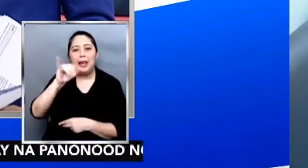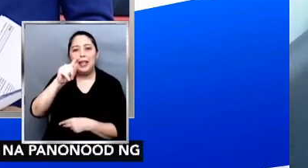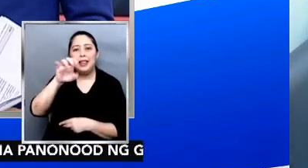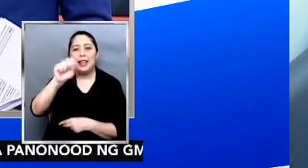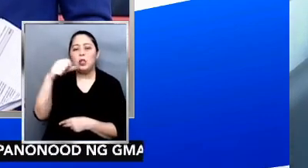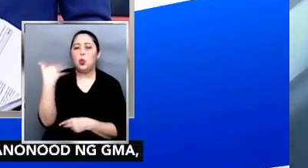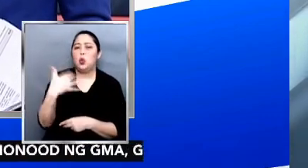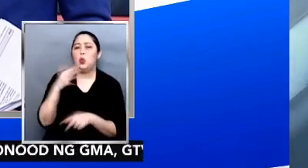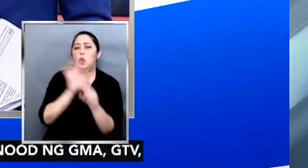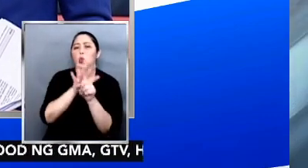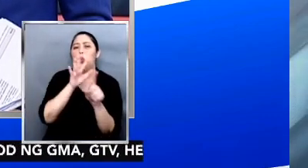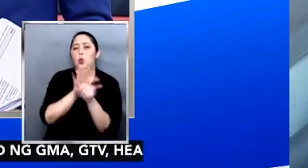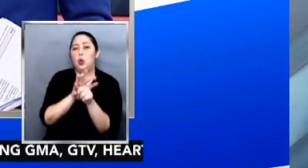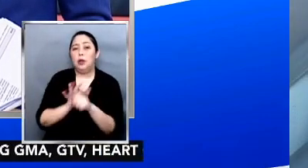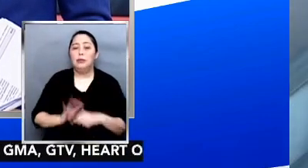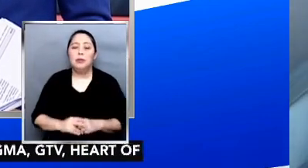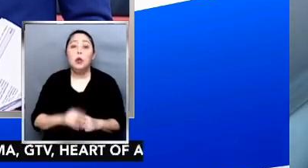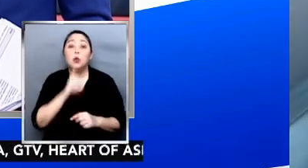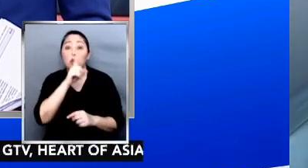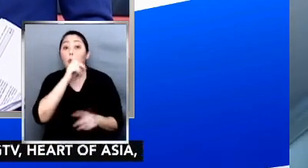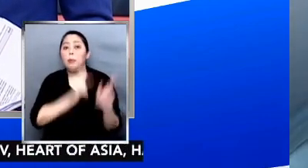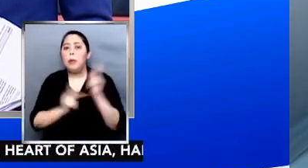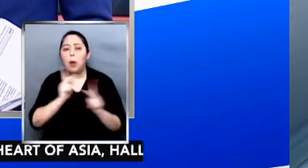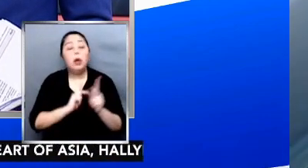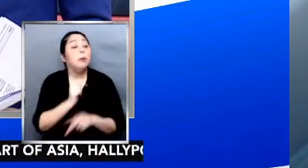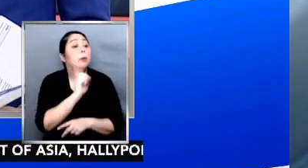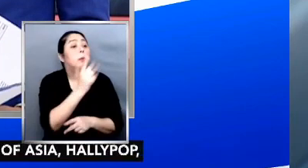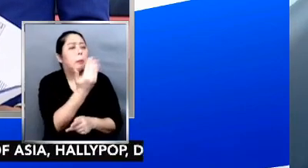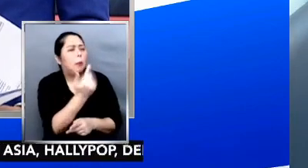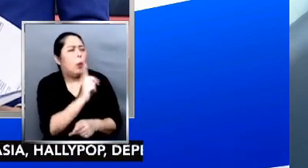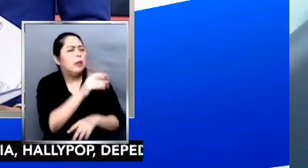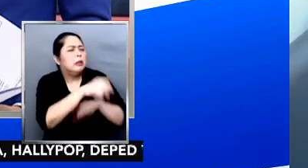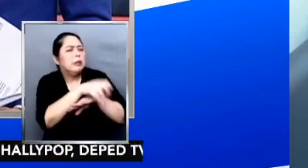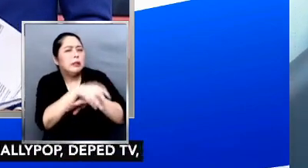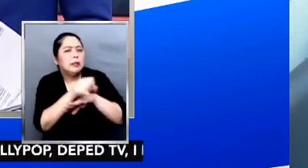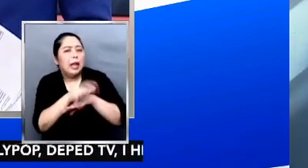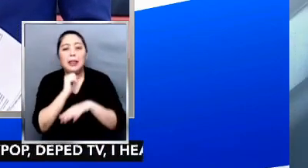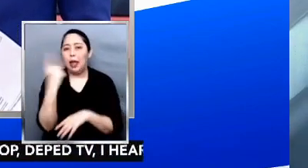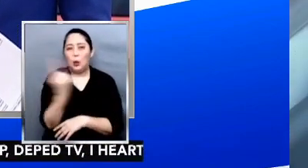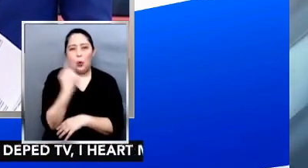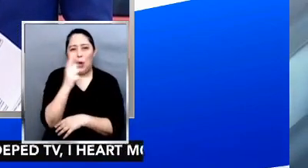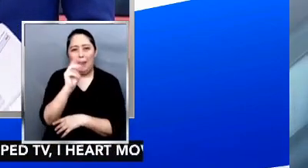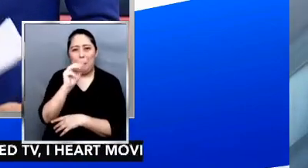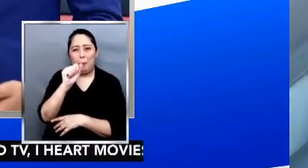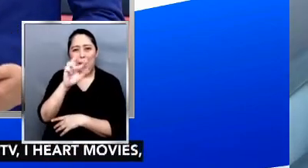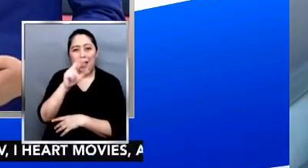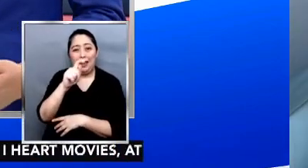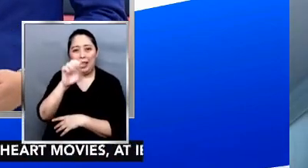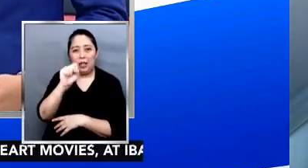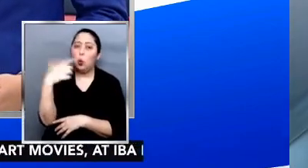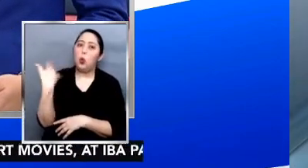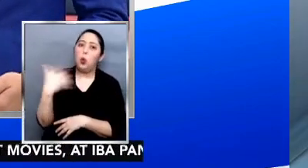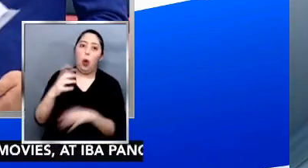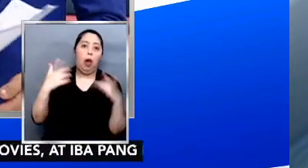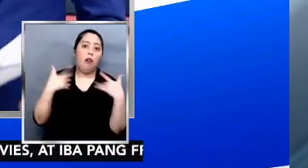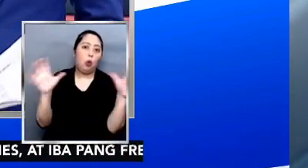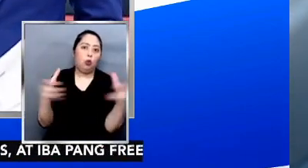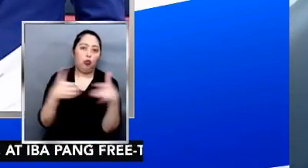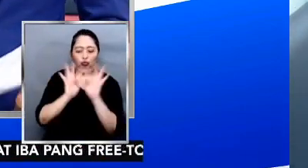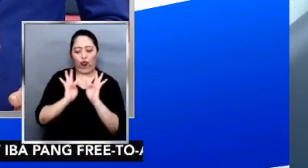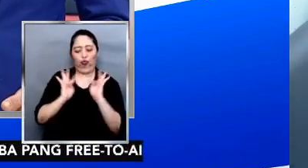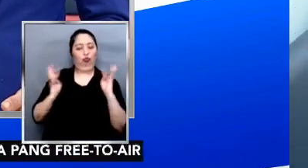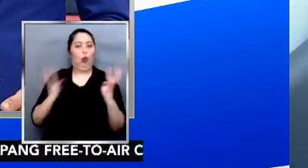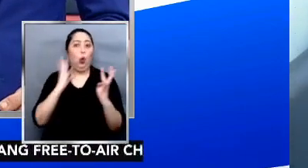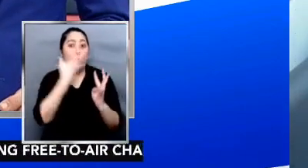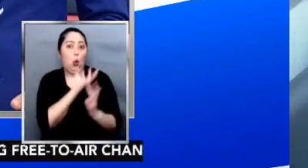or chismis. At hindi pala nag-iisa si Marites dahil may squad pala sila. Ayan sina Marife,